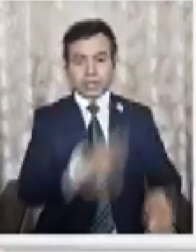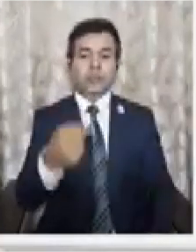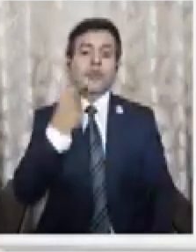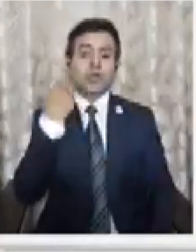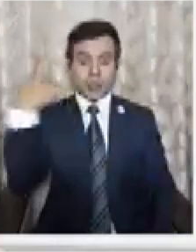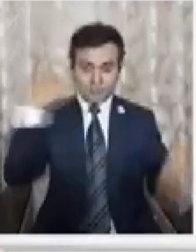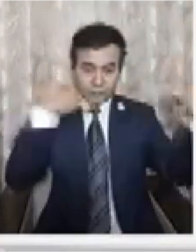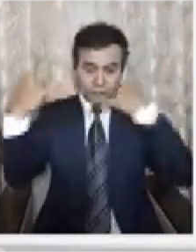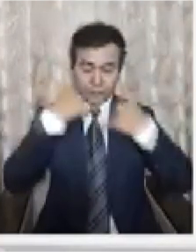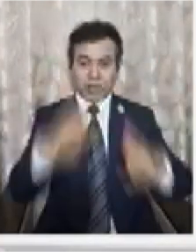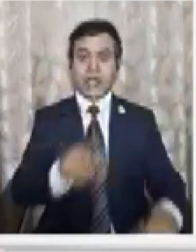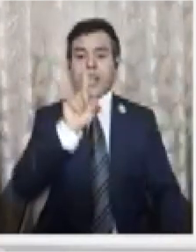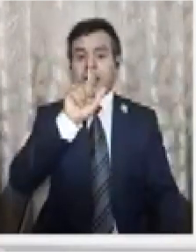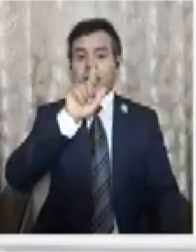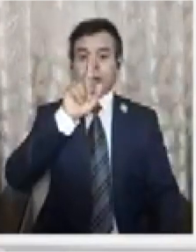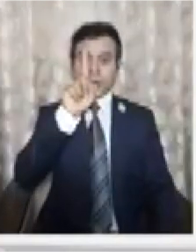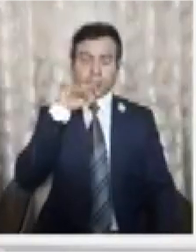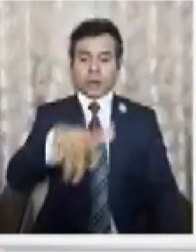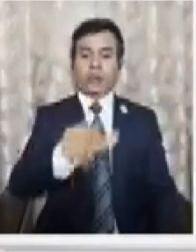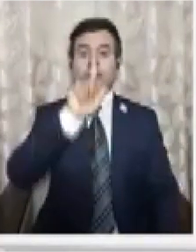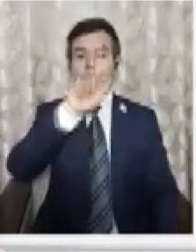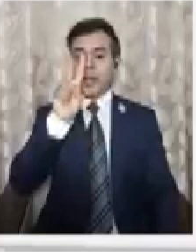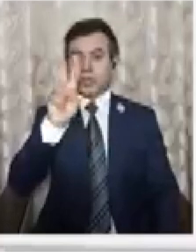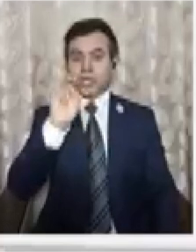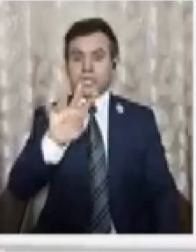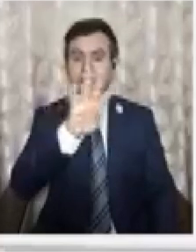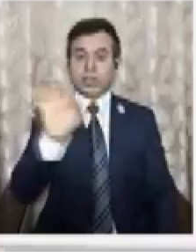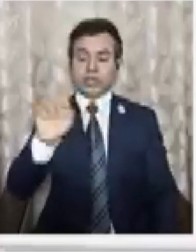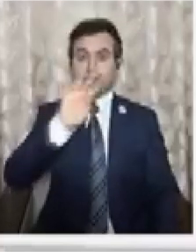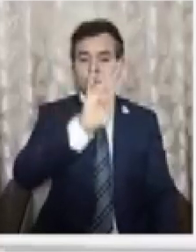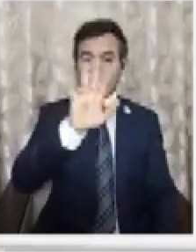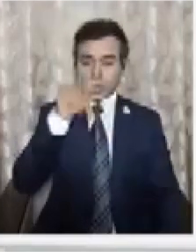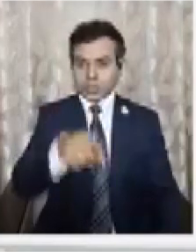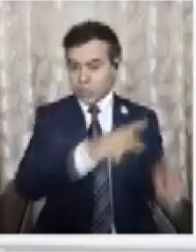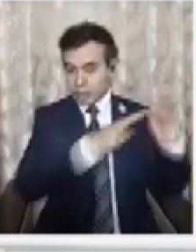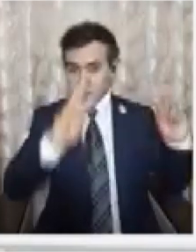1,65,431টি। সূত্র কেন্দ্রীয় ঔষধাগার। 24 ঘন্টায় ফোন কল গ্রহণ করা হয়েছে